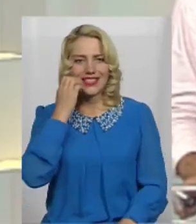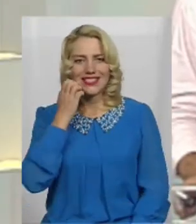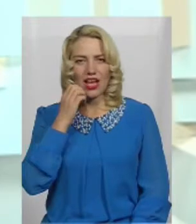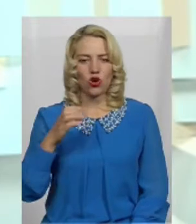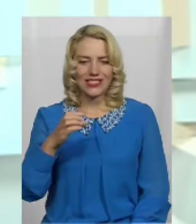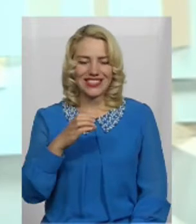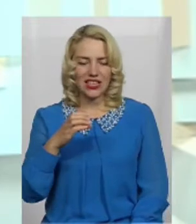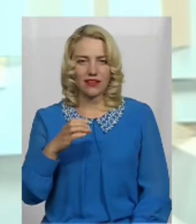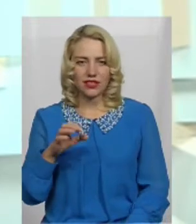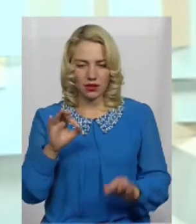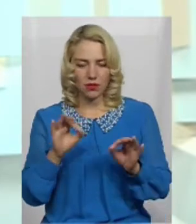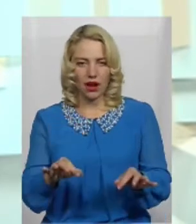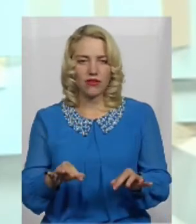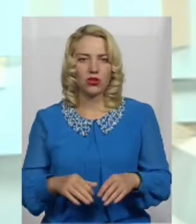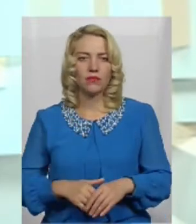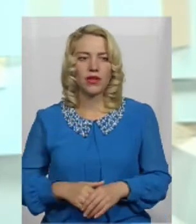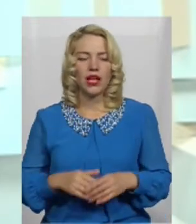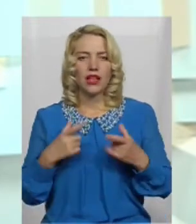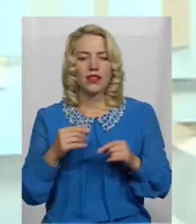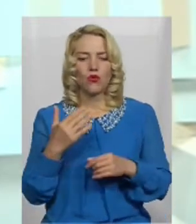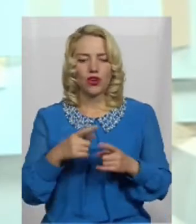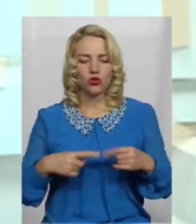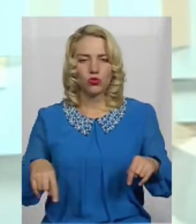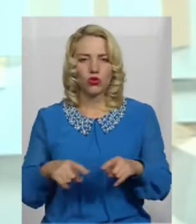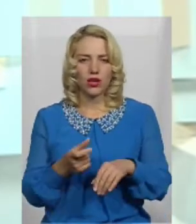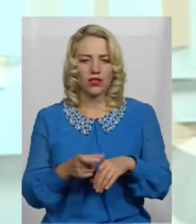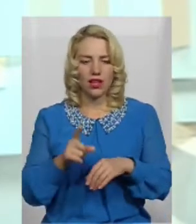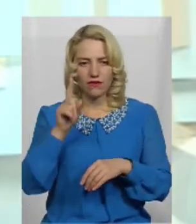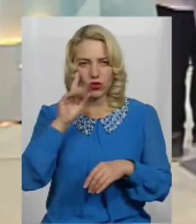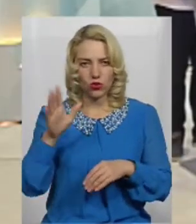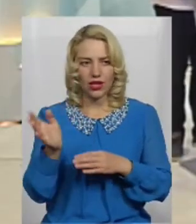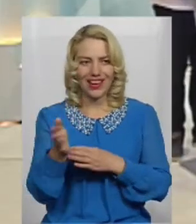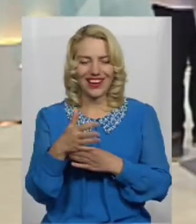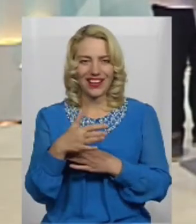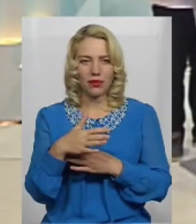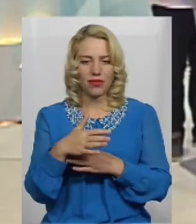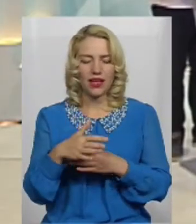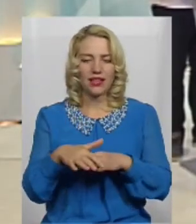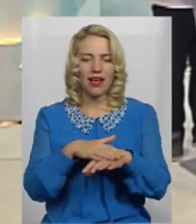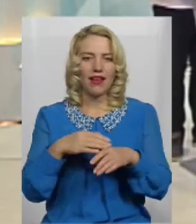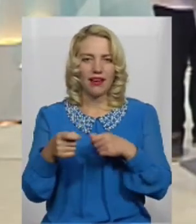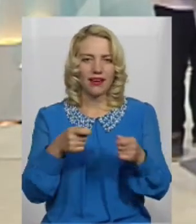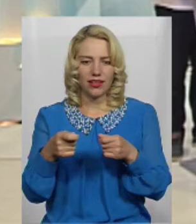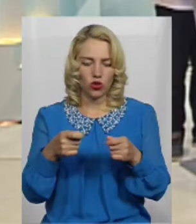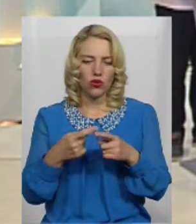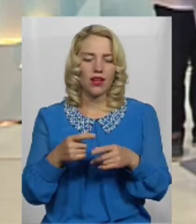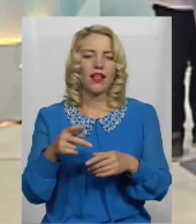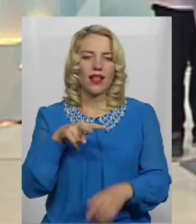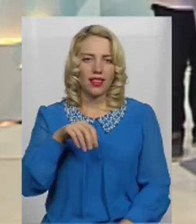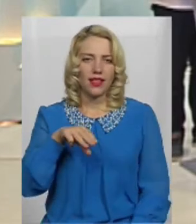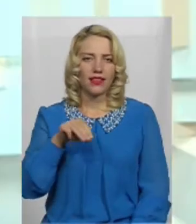Старосинявський. Правильно. Де у вашому окрузі найвідоміший рибний ринок? Летичів. Правильно.